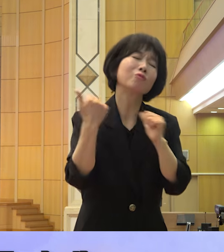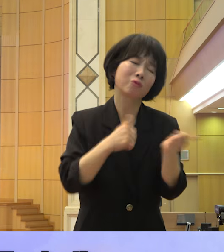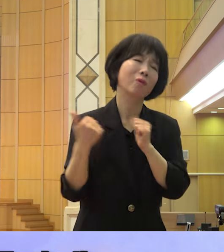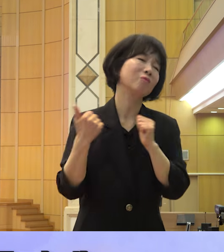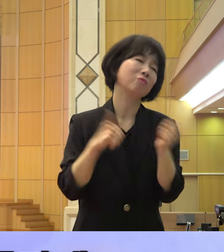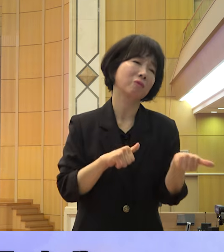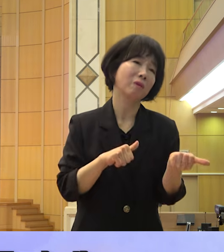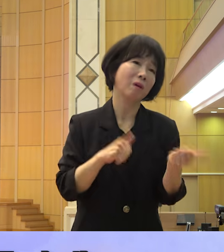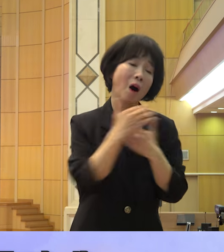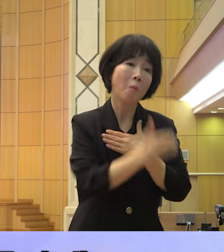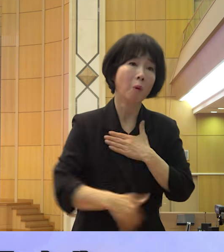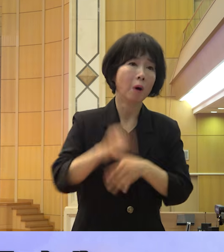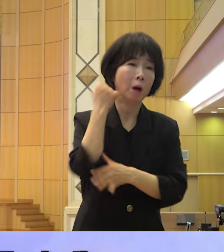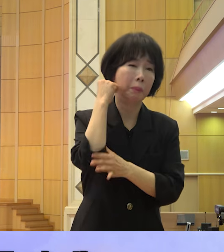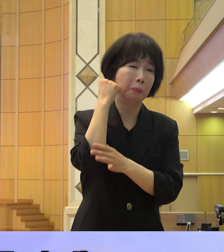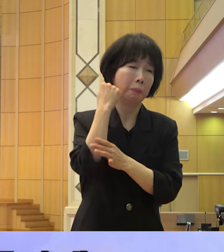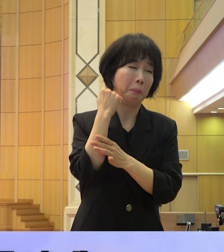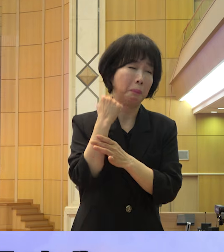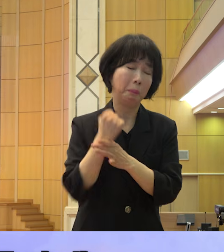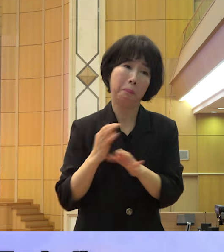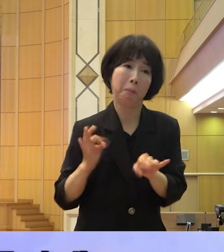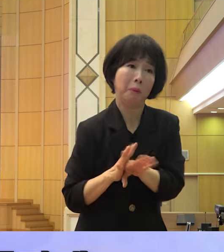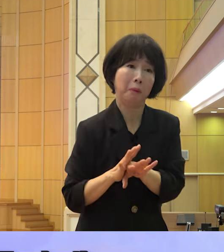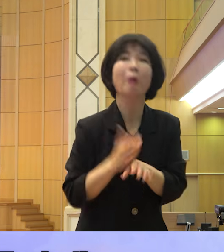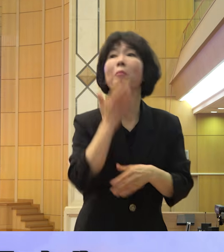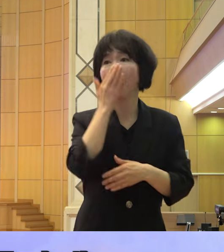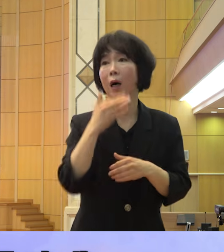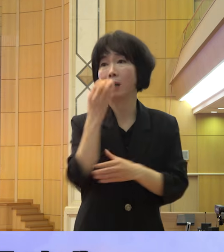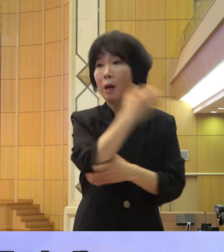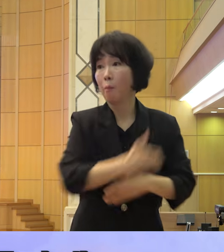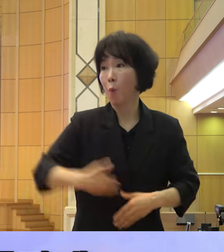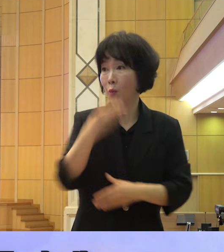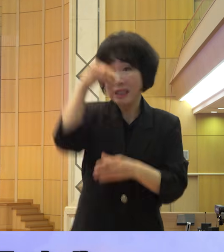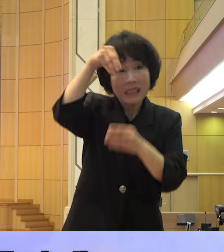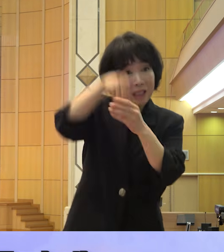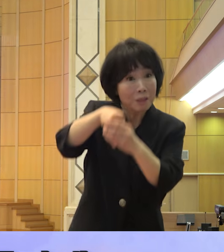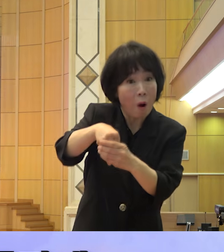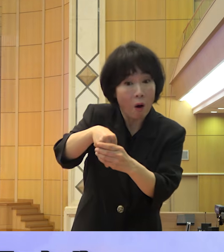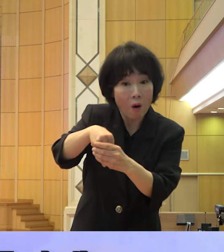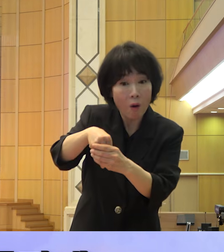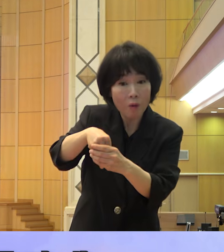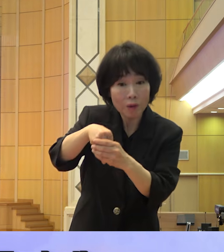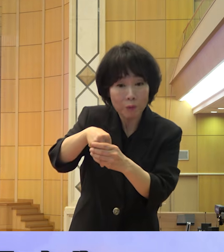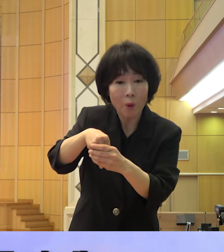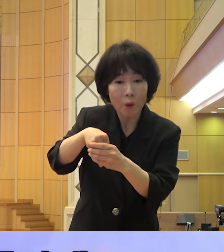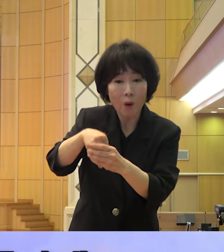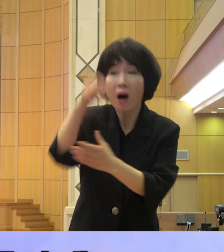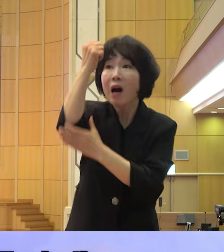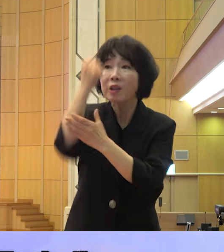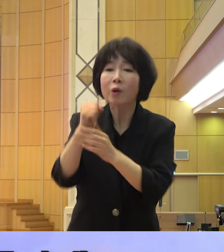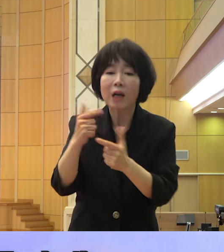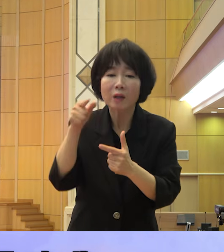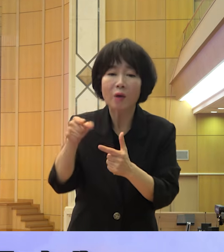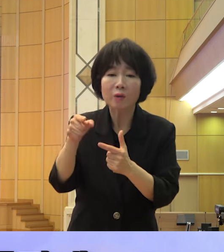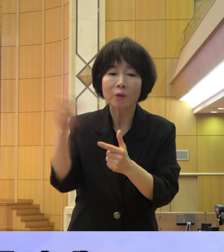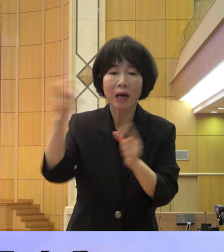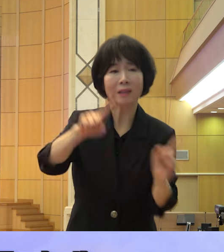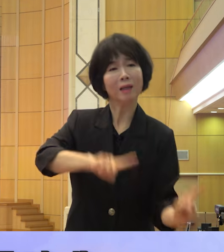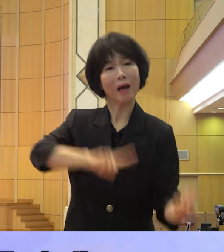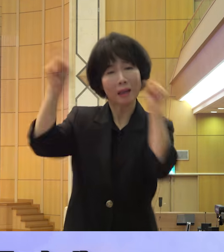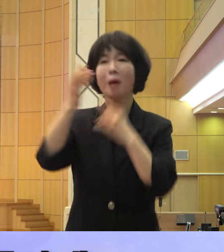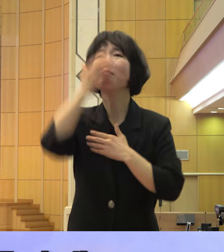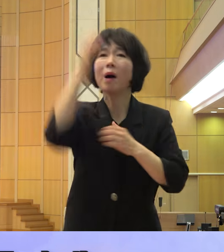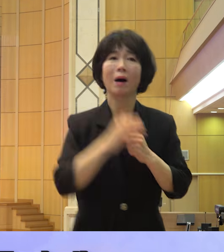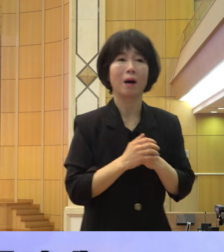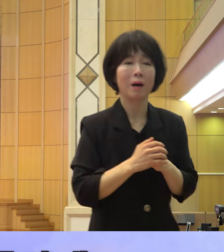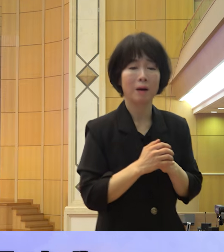다 썩어서 흙덩어리 되는 거예요. 썩을 것으로 심고 썩지 아니할 것으로, 우리가 부활하게 되면 썩지